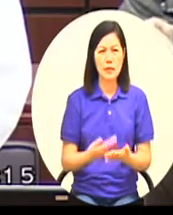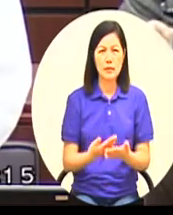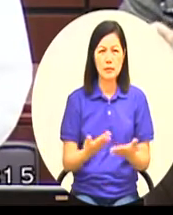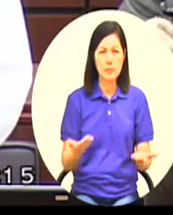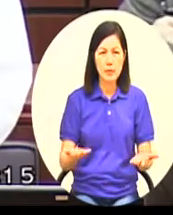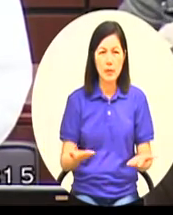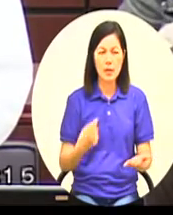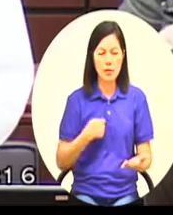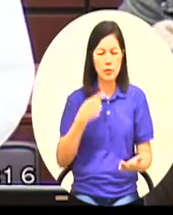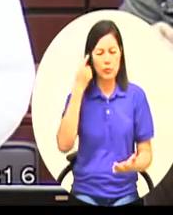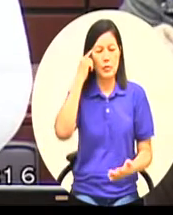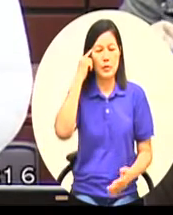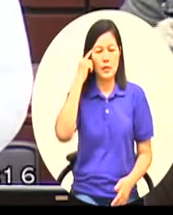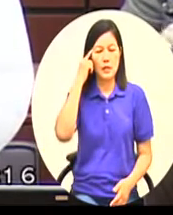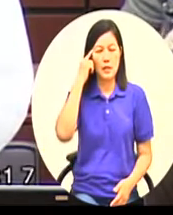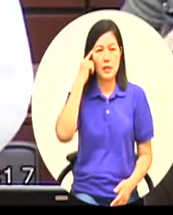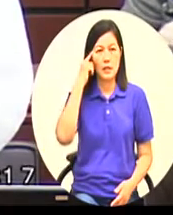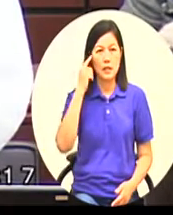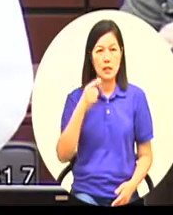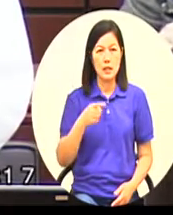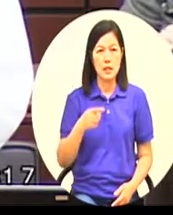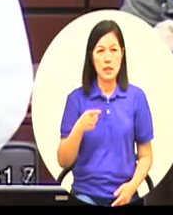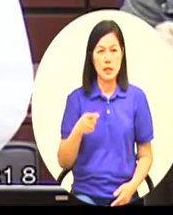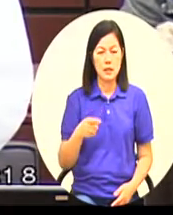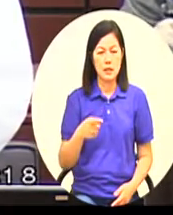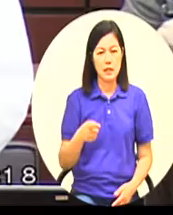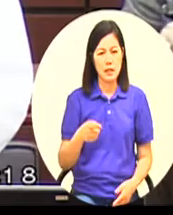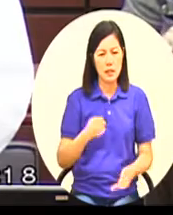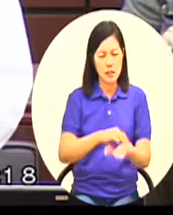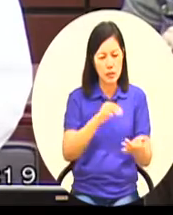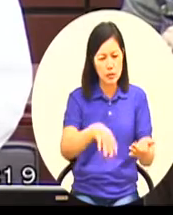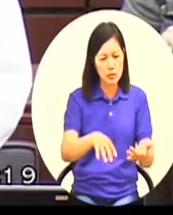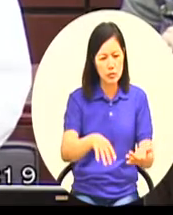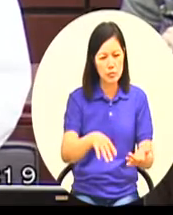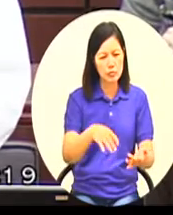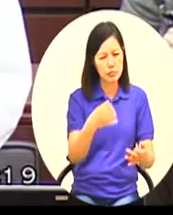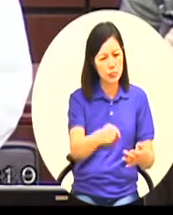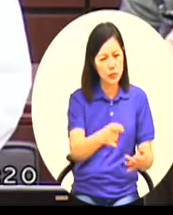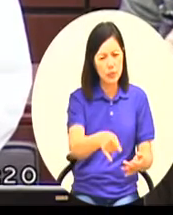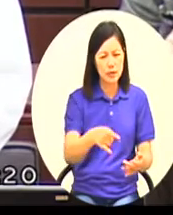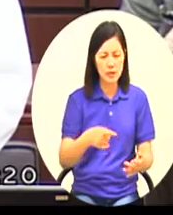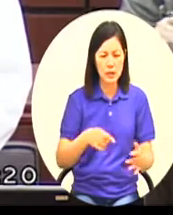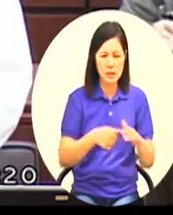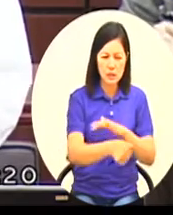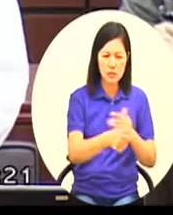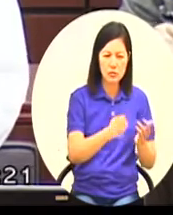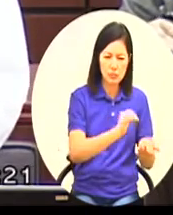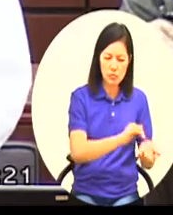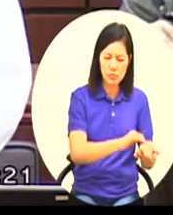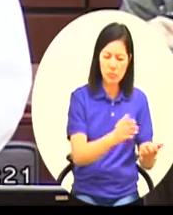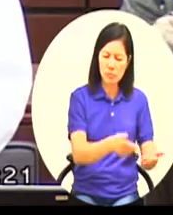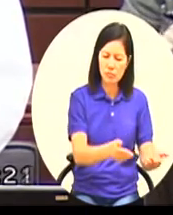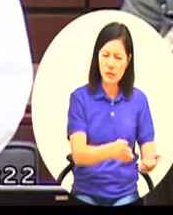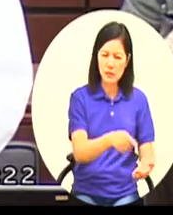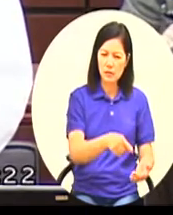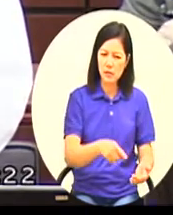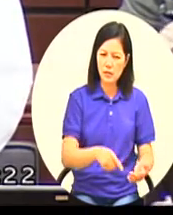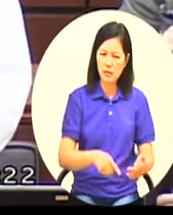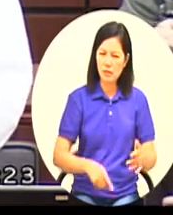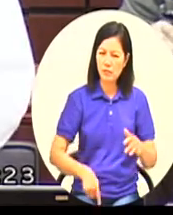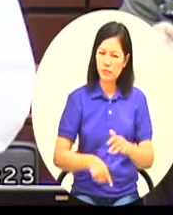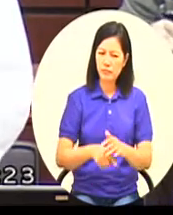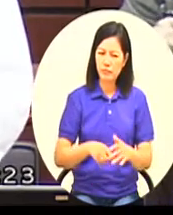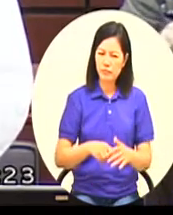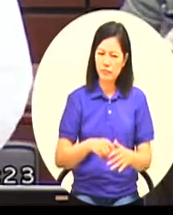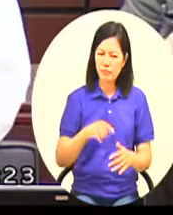觉得比较没有那么理想的医疗机构去就医，我觉得对病人对民众来讲这是一个违反伦理的事情。